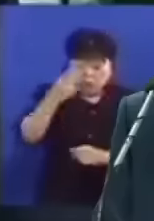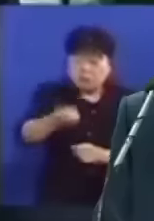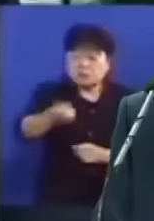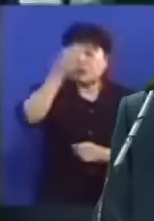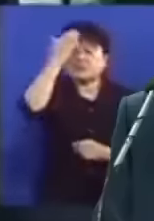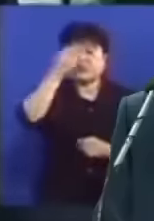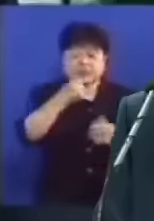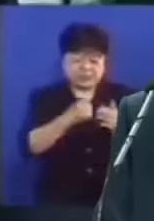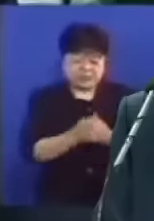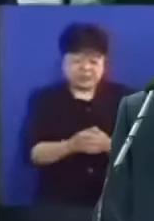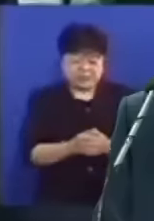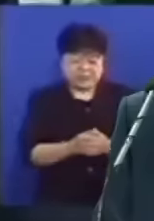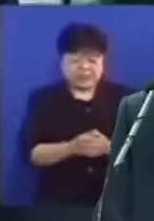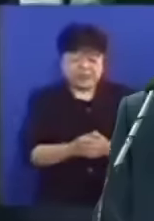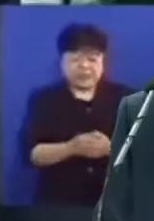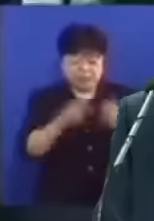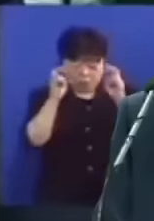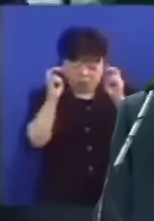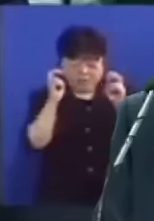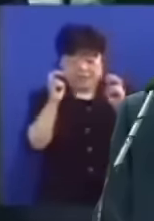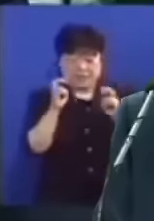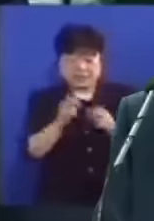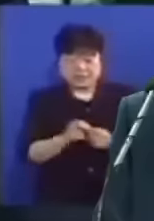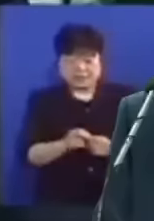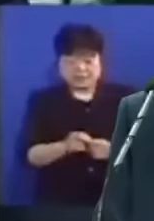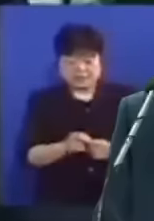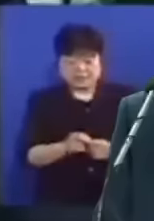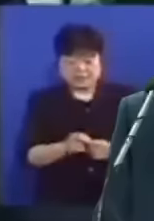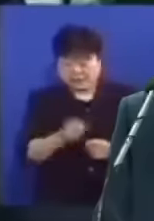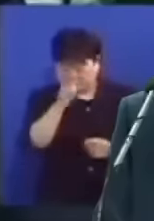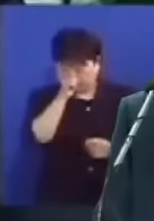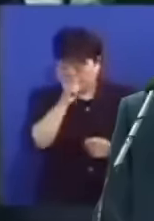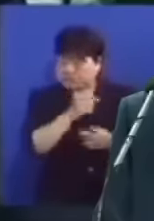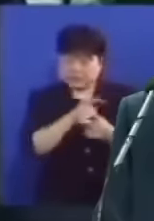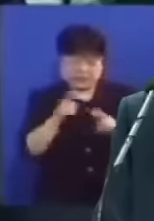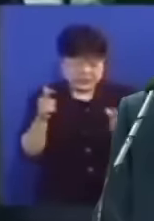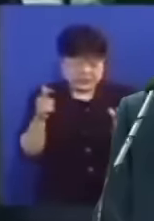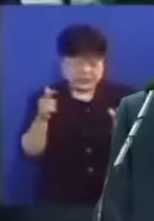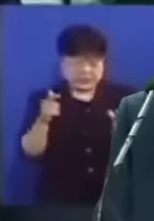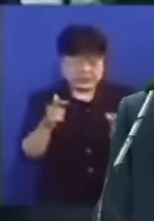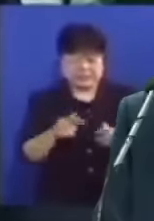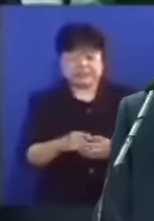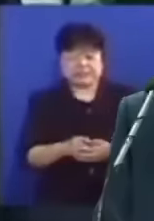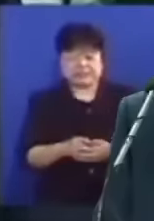사람이 지원하니까 회사에 인사 담당이 좋아할 텐 있어요? 늘